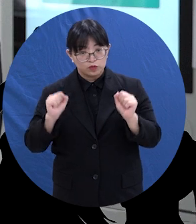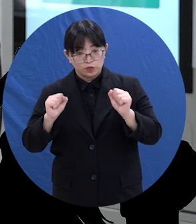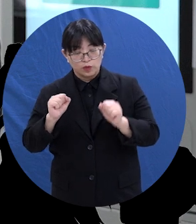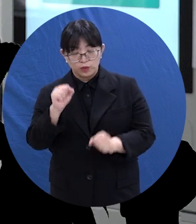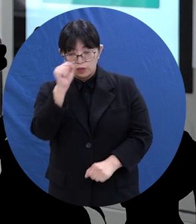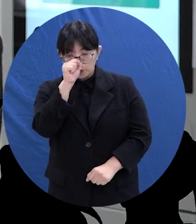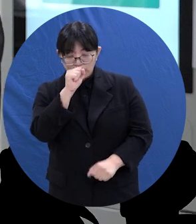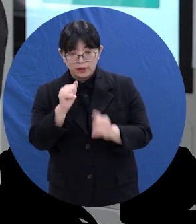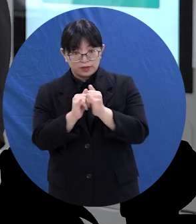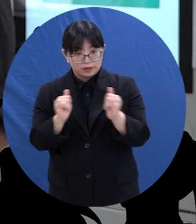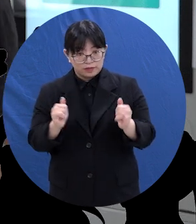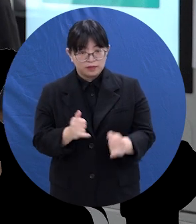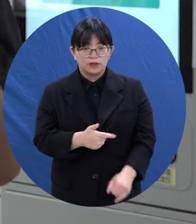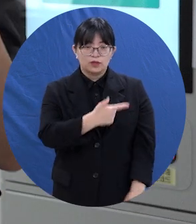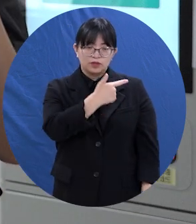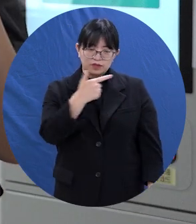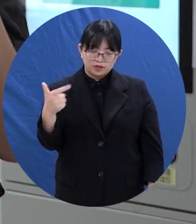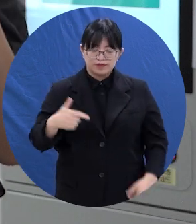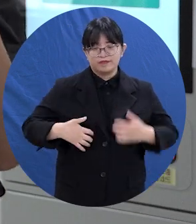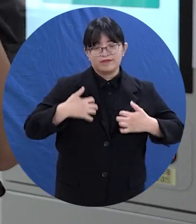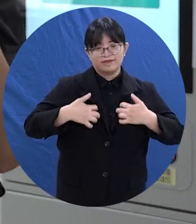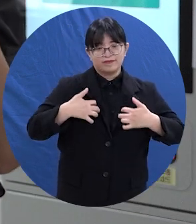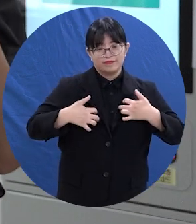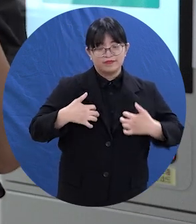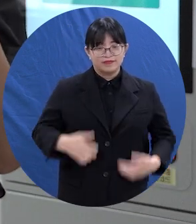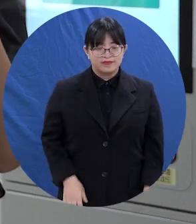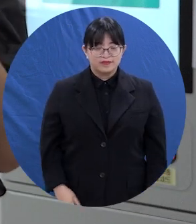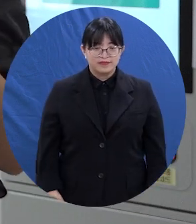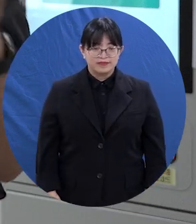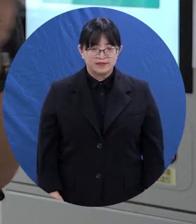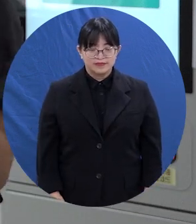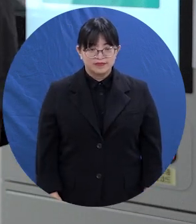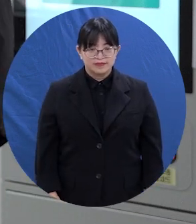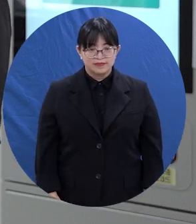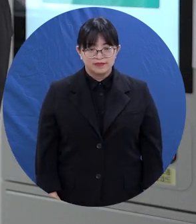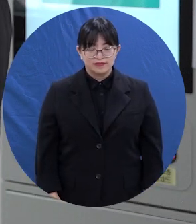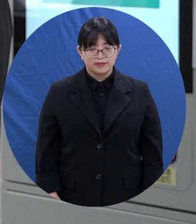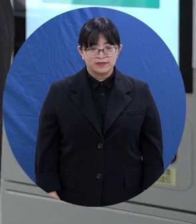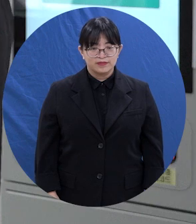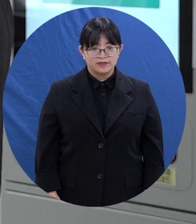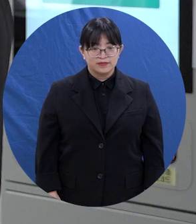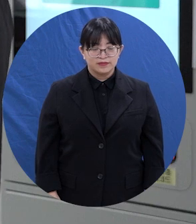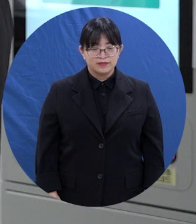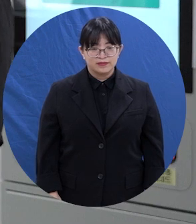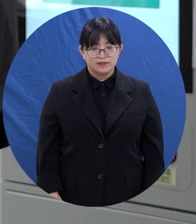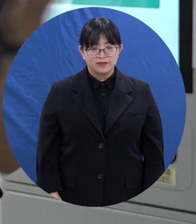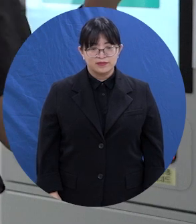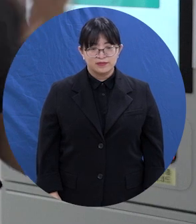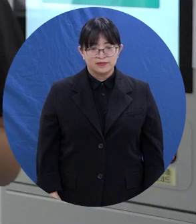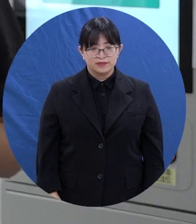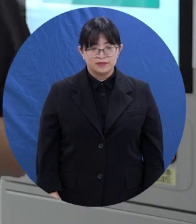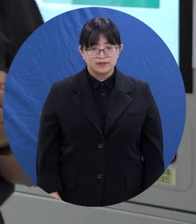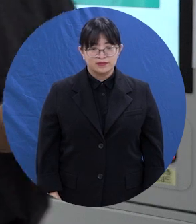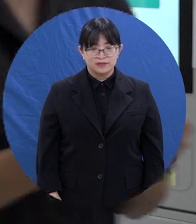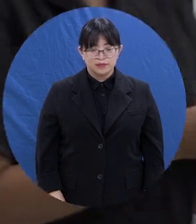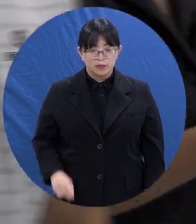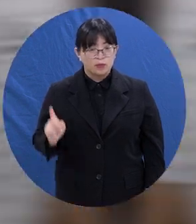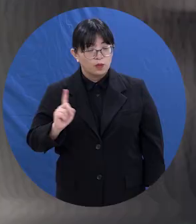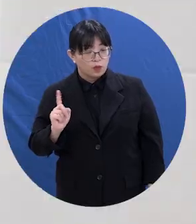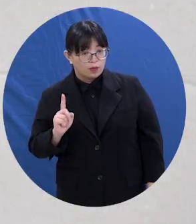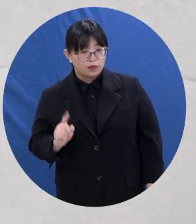기쁘셨을 것 같아요. 네, 맞습니다. 저도 지금 듣는데 살짝 설깃하는데 어떤 곳들이 있는지 한번 둘러볼까요? 네, 가시죠. 가보시죠.